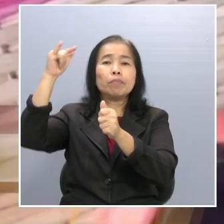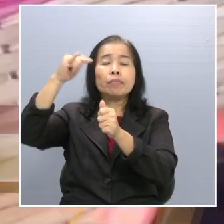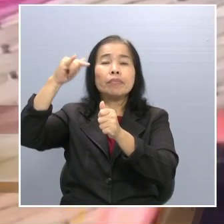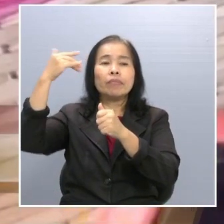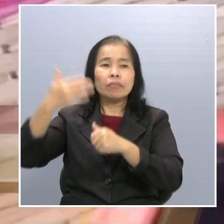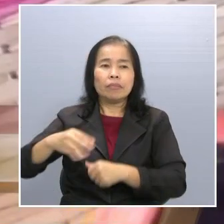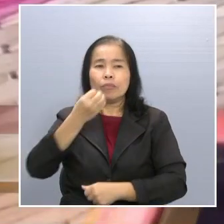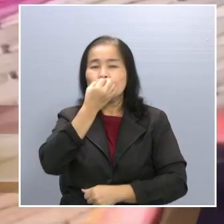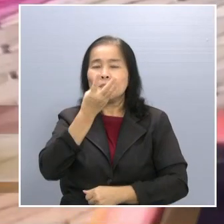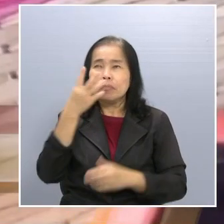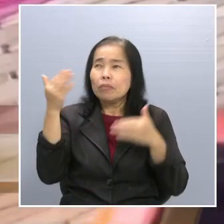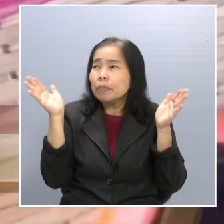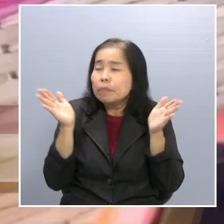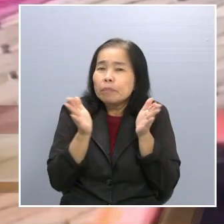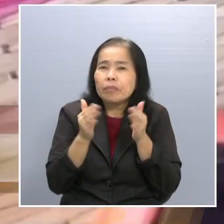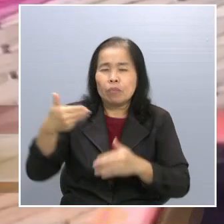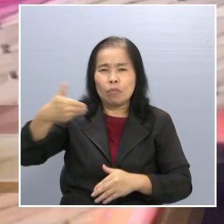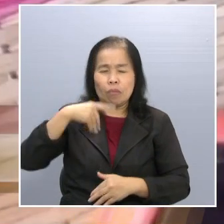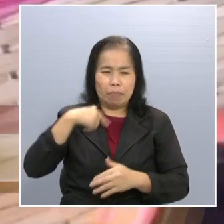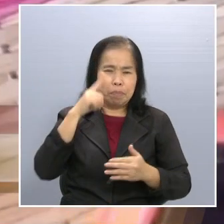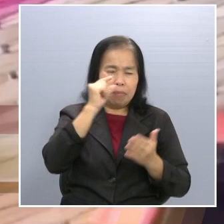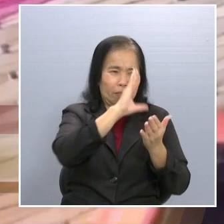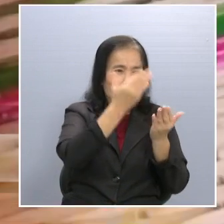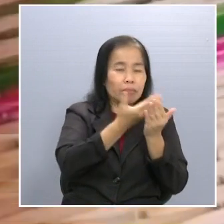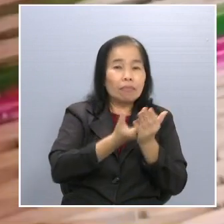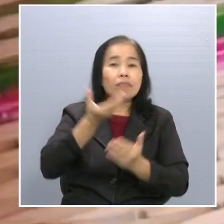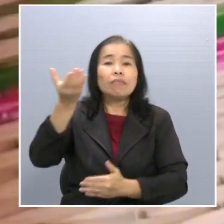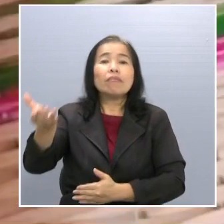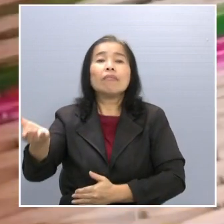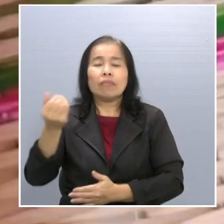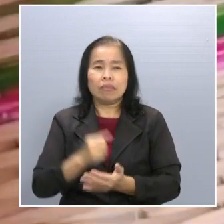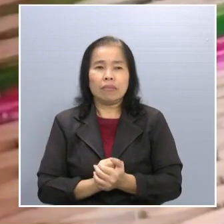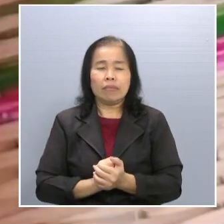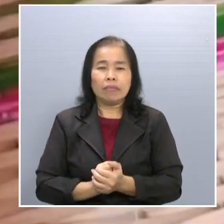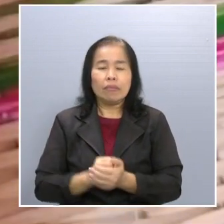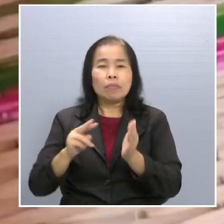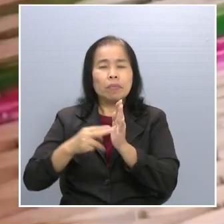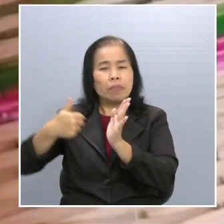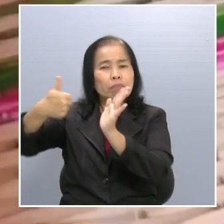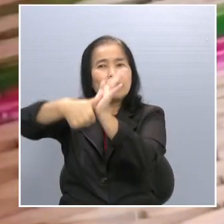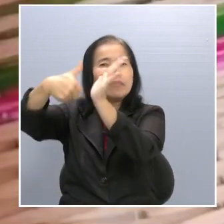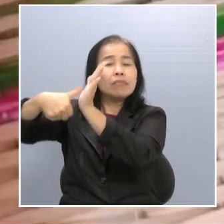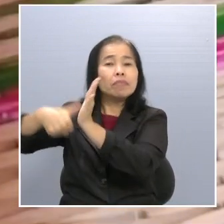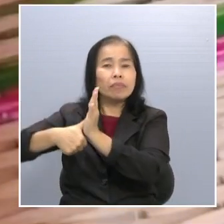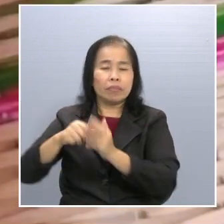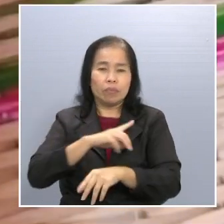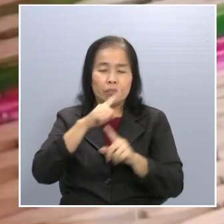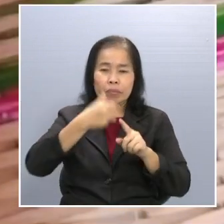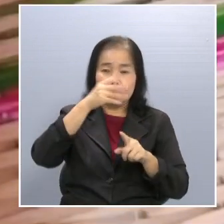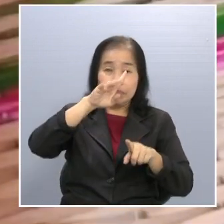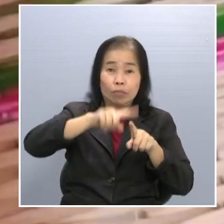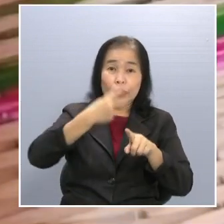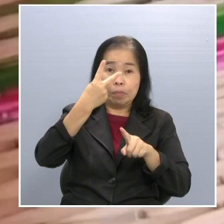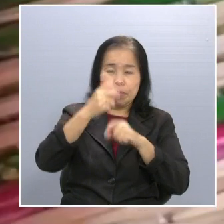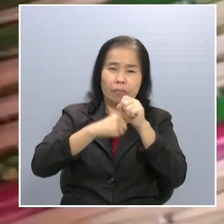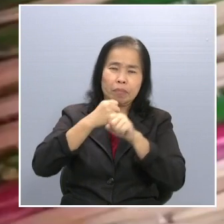องแคบๆอยากให้แม่หาเงินมาใช้หนี้ให้เนี่ยท่านผู้ชมถูกจับไปเรียกค่าไถ่ตั้งแต่14กุมภาวาเลนไทน์ที่ผ่